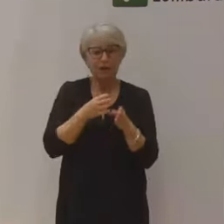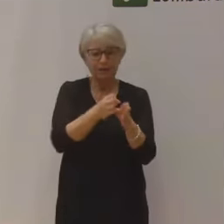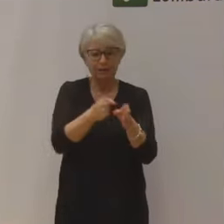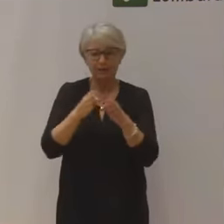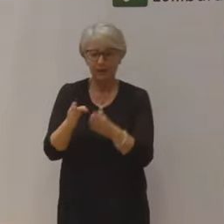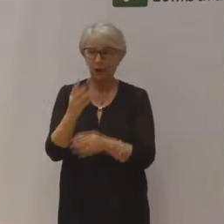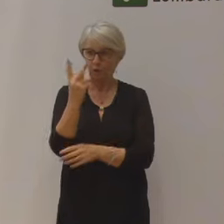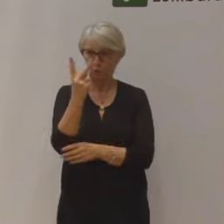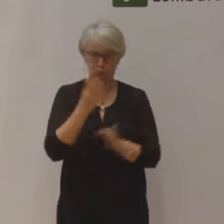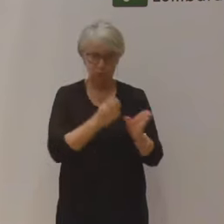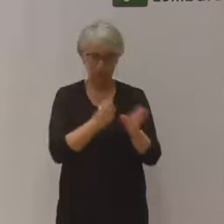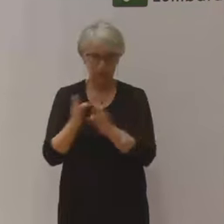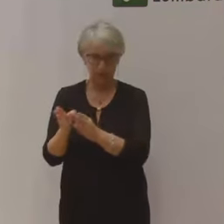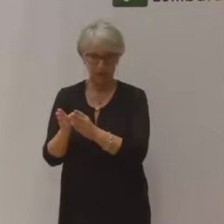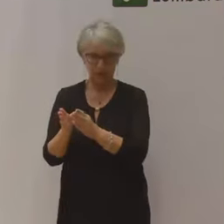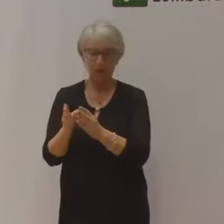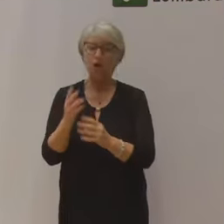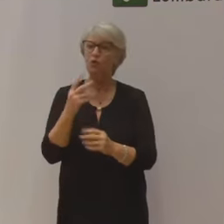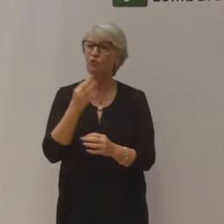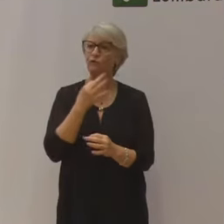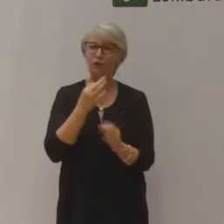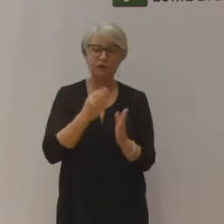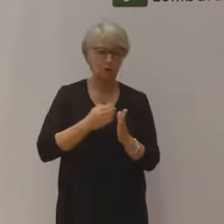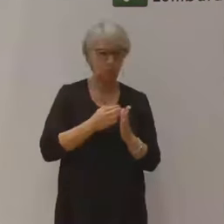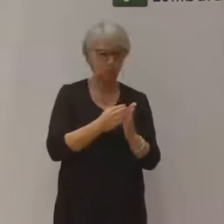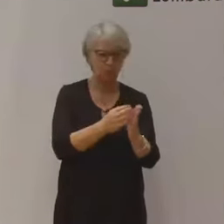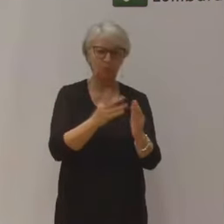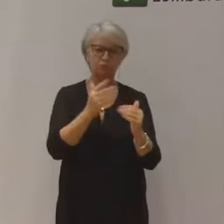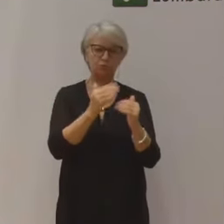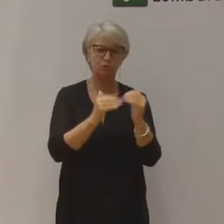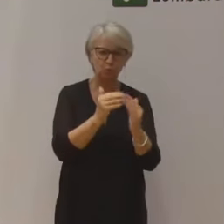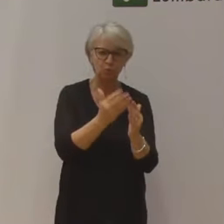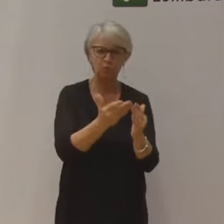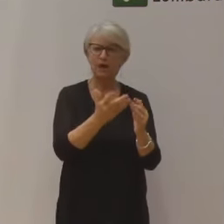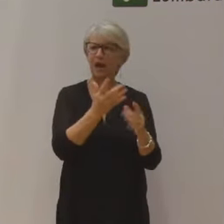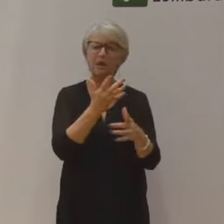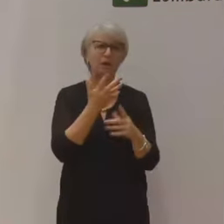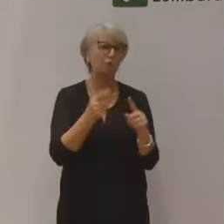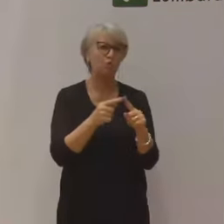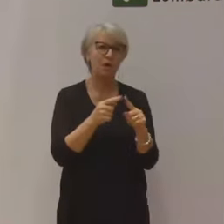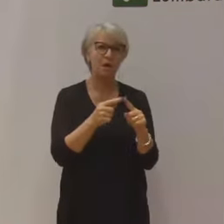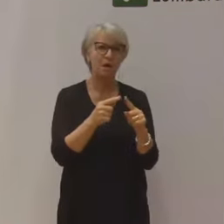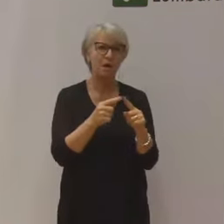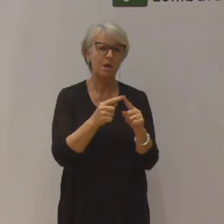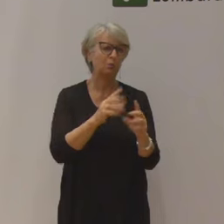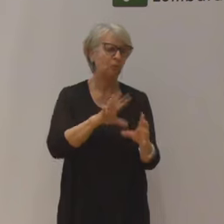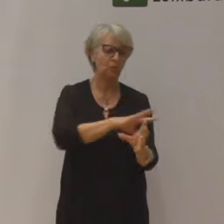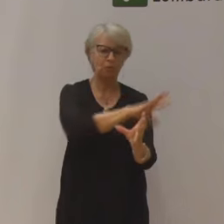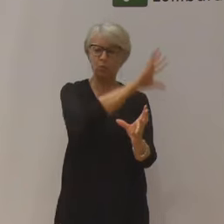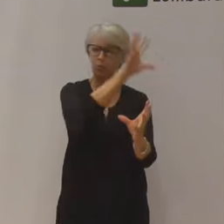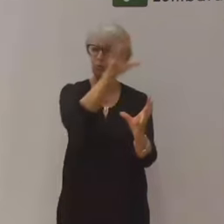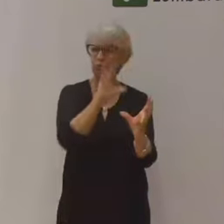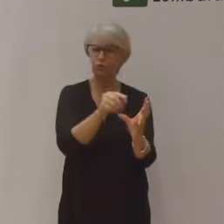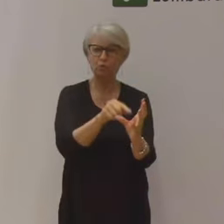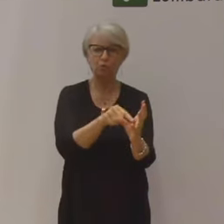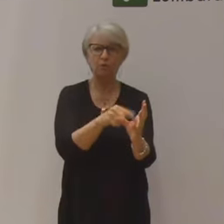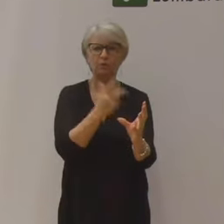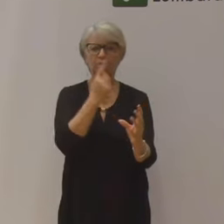grosse di intervento. Una che riguarda tutta la natura infrastrutturale, che riguarda quindi tutto ciò che può essere